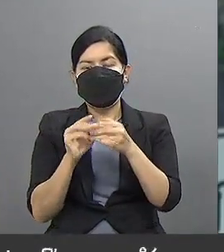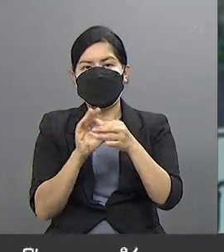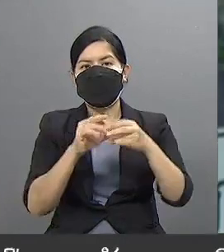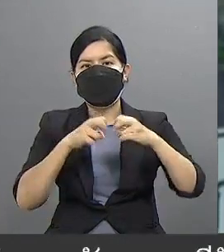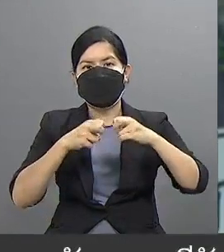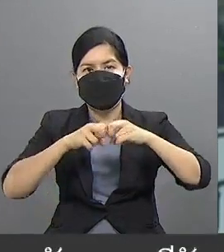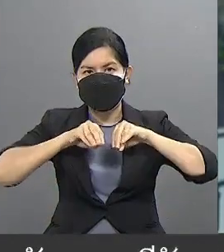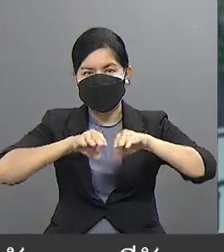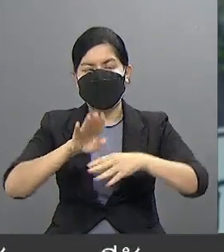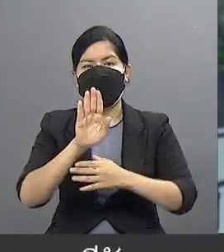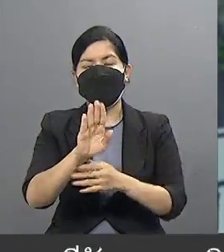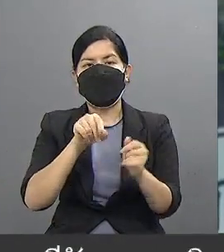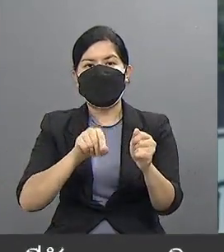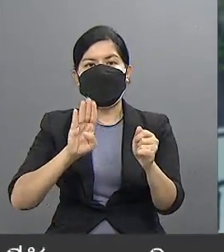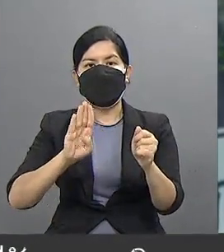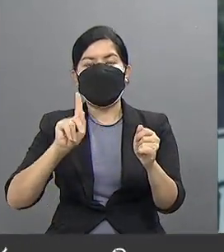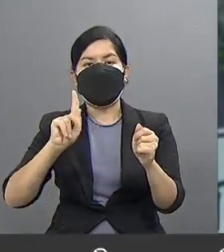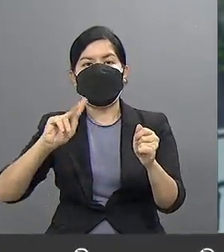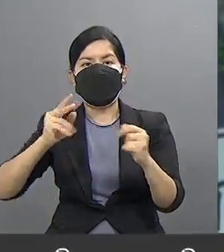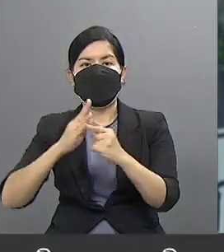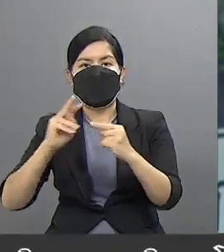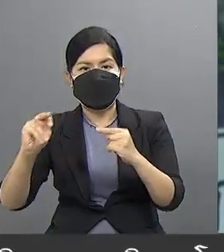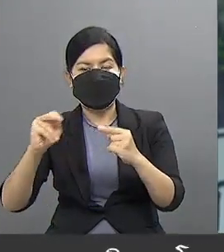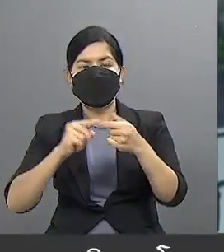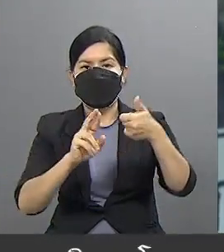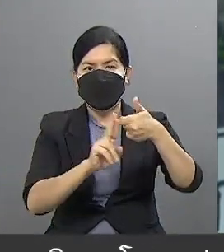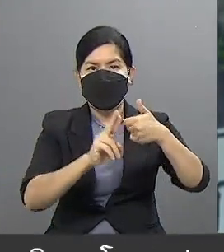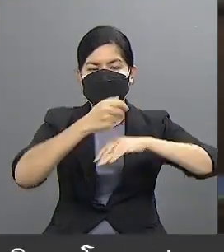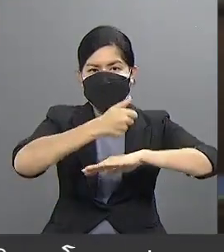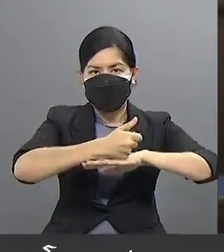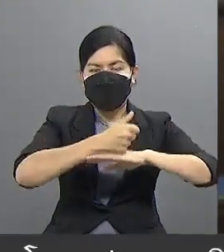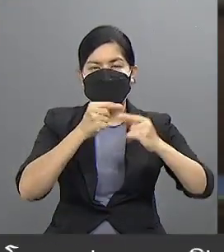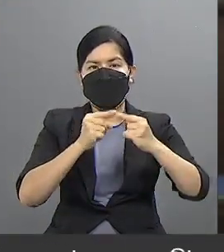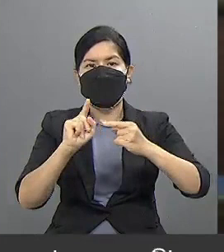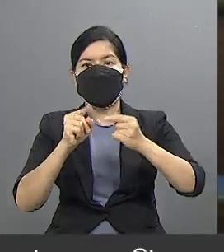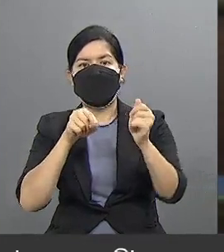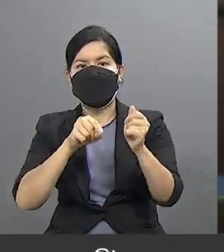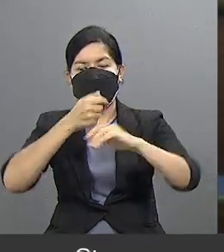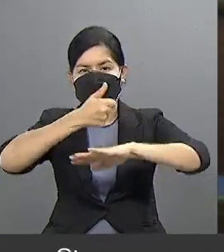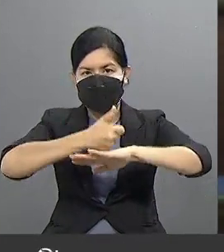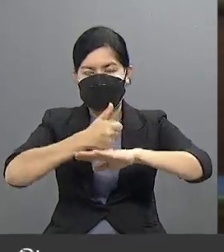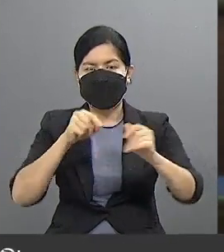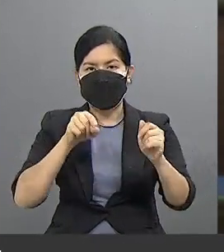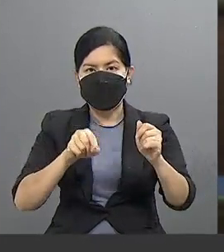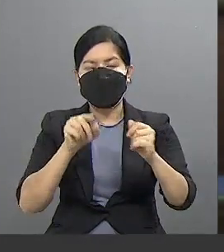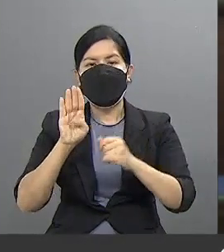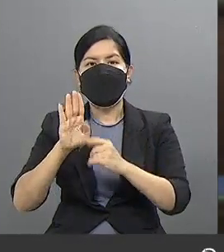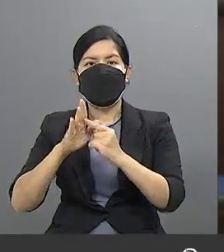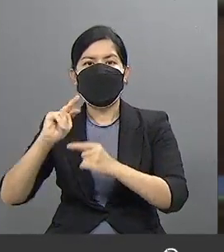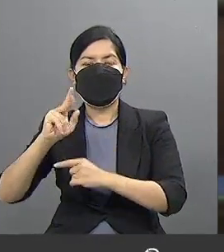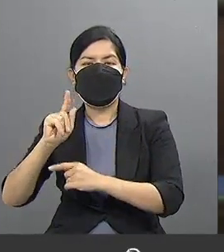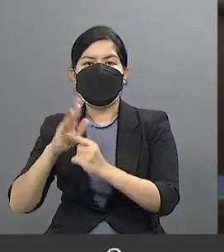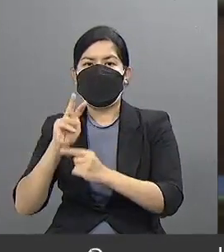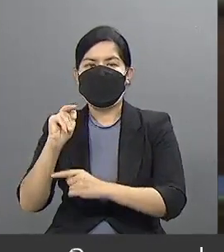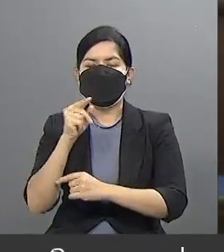างขันซึ่งทั้งรองผู้ว่าราชการจังหวัดนครศรีธรรมราชและนายอำเภอบางขันได้ปฏิเสธที่จะให้ข้อมูลแนวทางดำเนิน